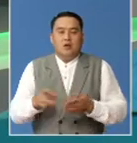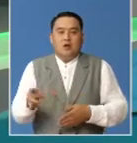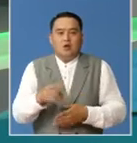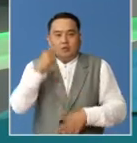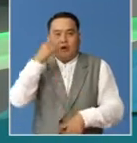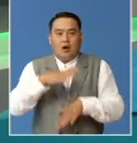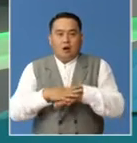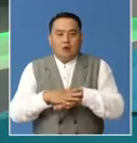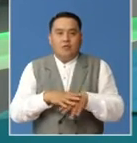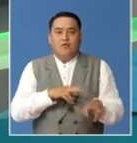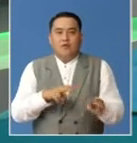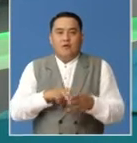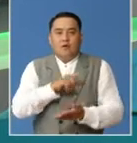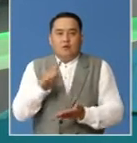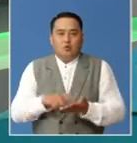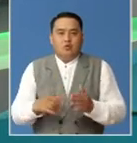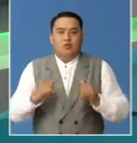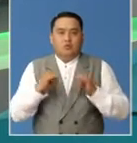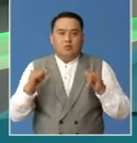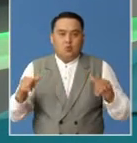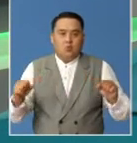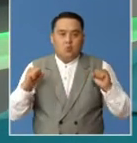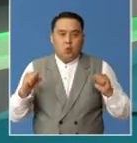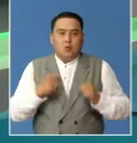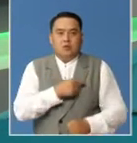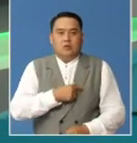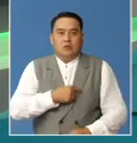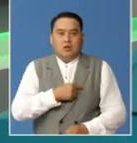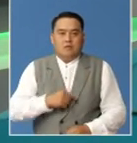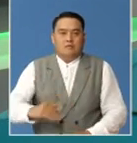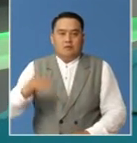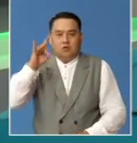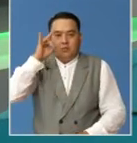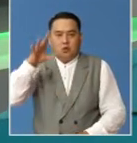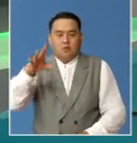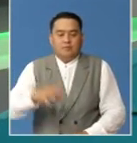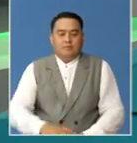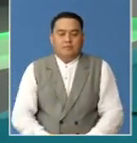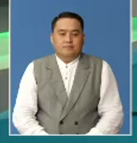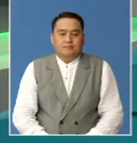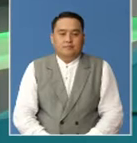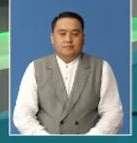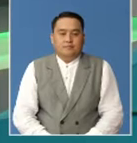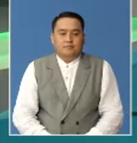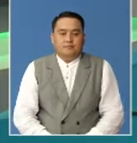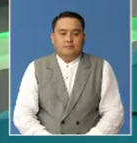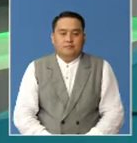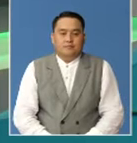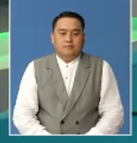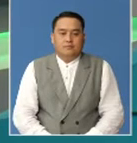районных акиматов, курирующих вопросы развития физкультуры и тренеров, взрастивших немало чемпионов. Более подробно расскажет Лилия